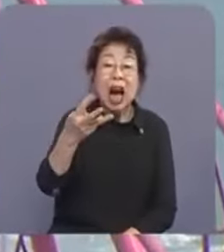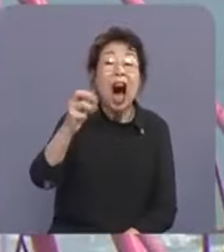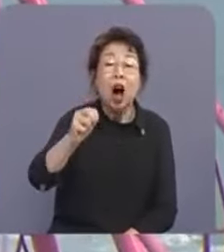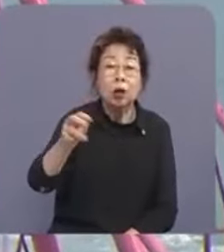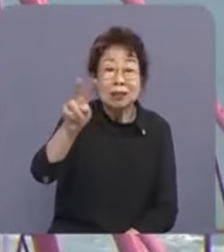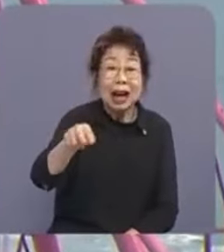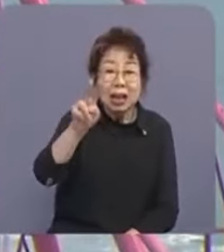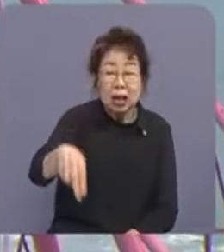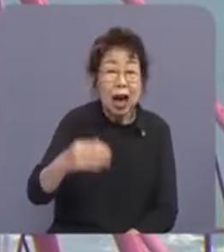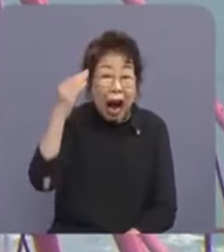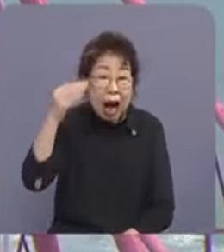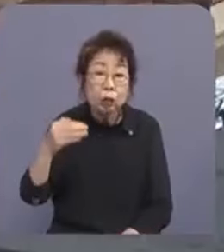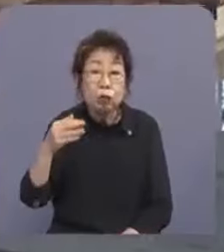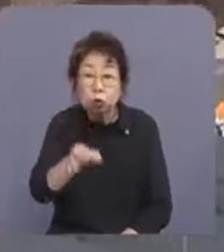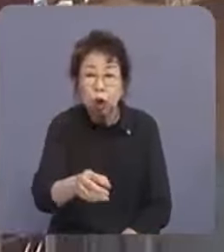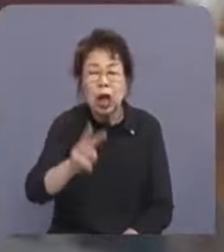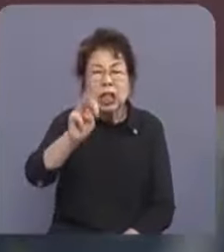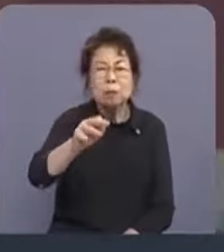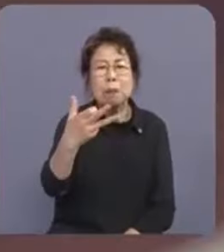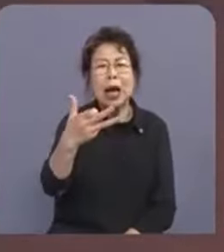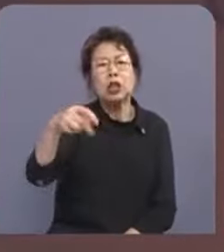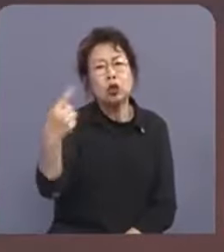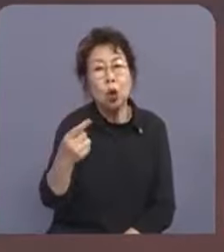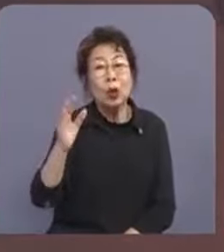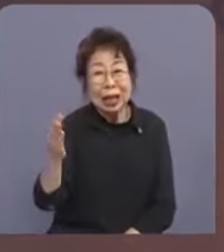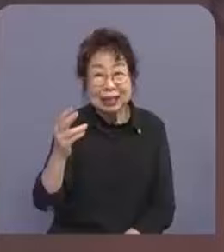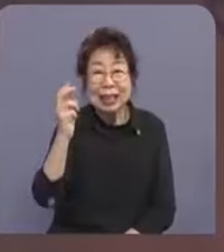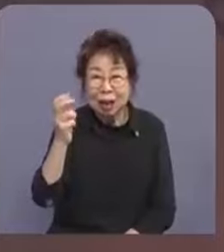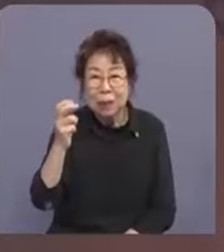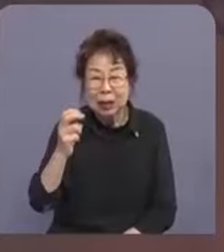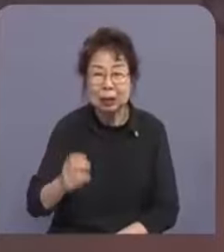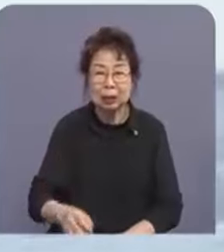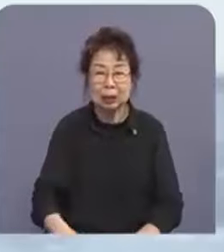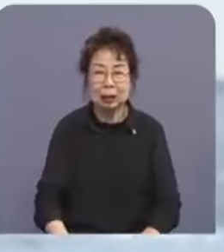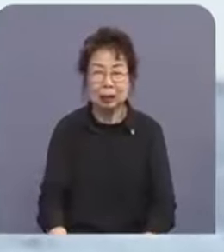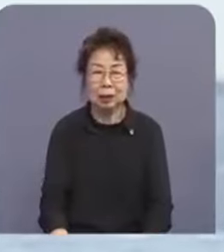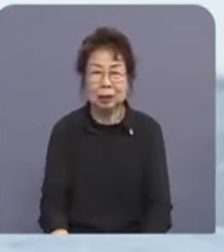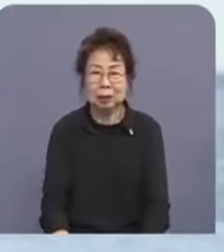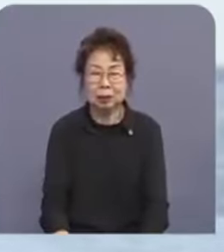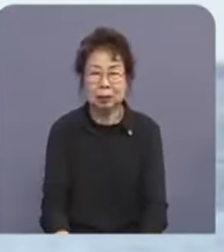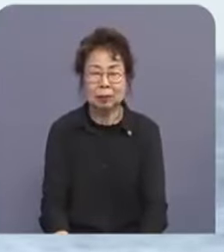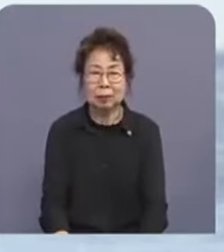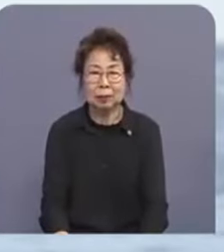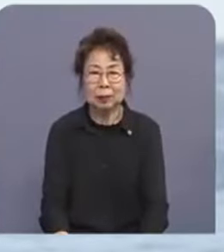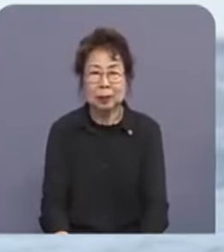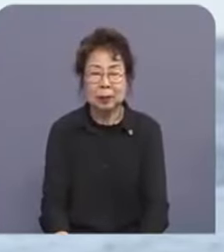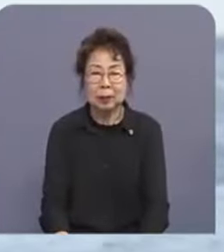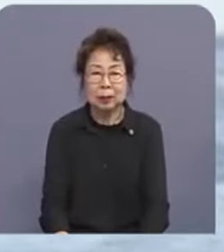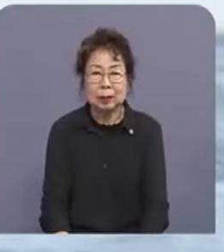하나로 18조원에이를 것으로 내다봤습니다 KBS 뉴스 최지원입니다